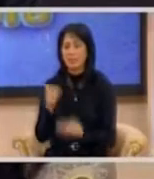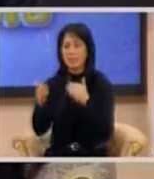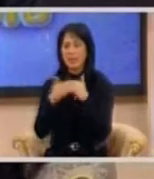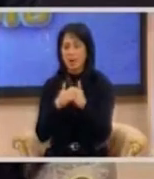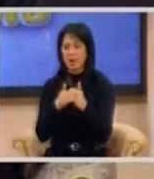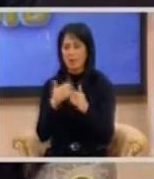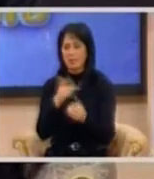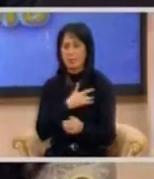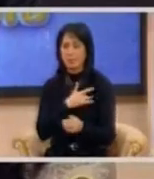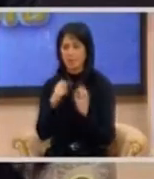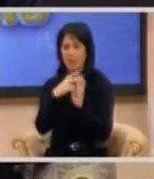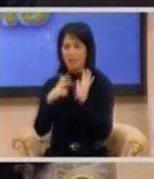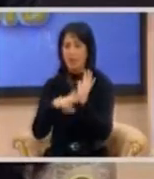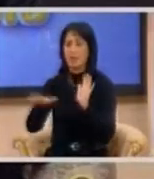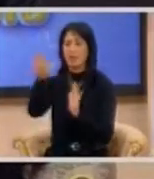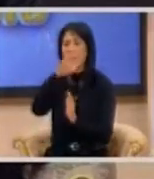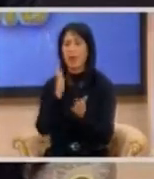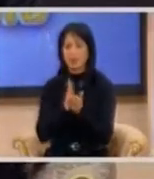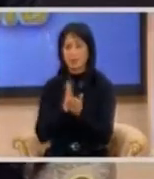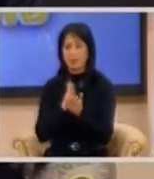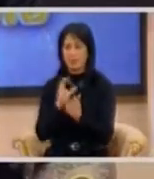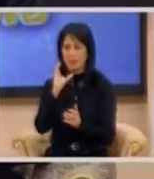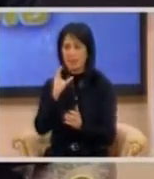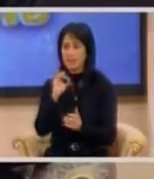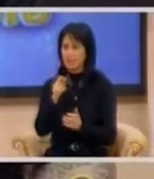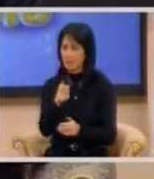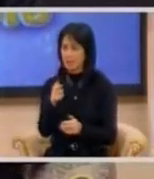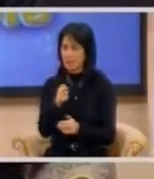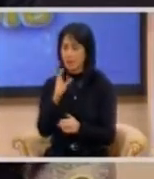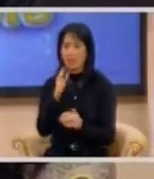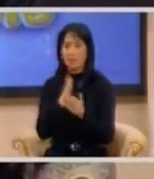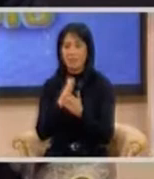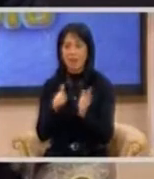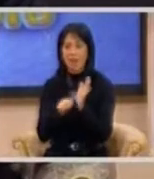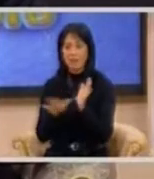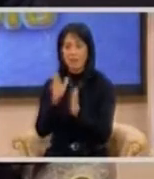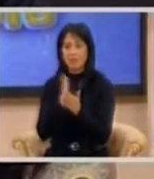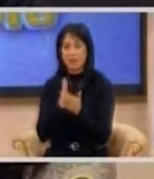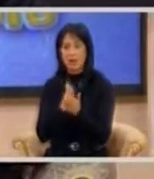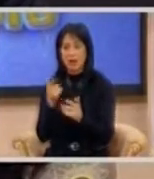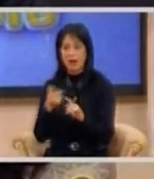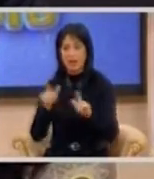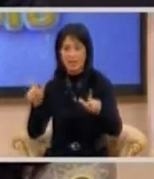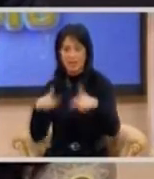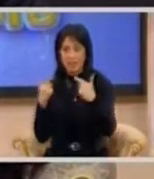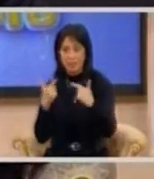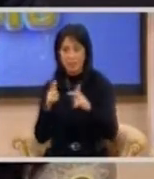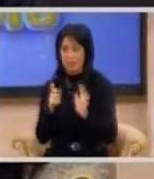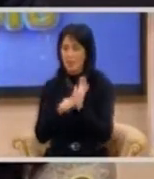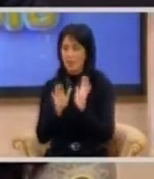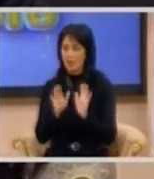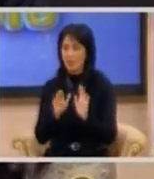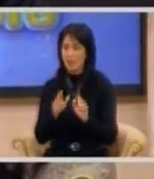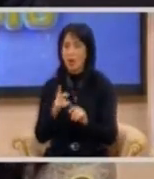ვთქვათ 18 ქვეყანაში არსებობს SMS შეტყობინების სერვისი, ხოლო 6 ქვეყანაში არსებობს ვიდეო ზარის სერვისი, ხოლო აქ